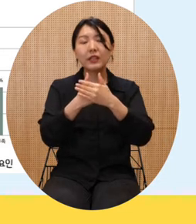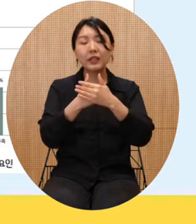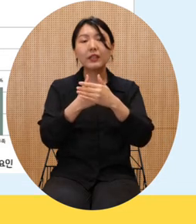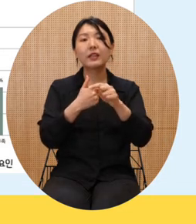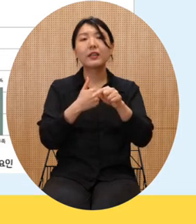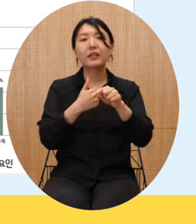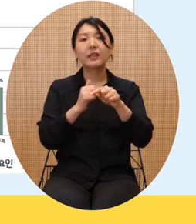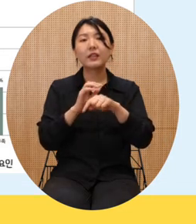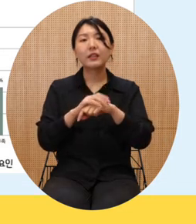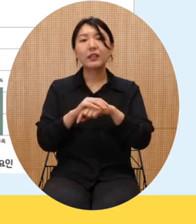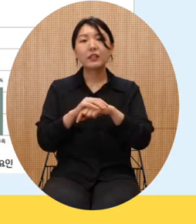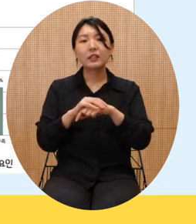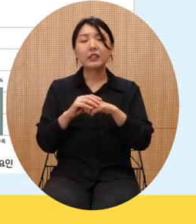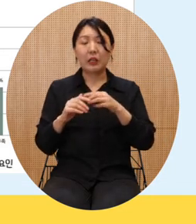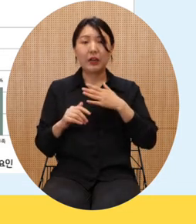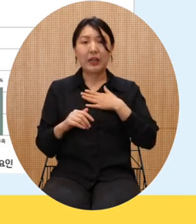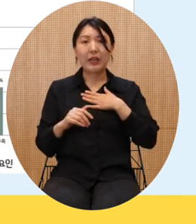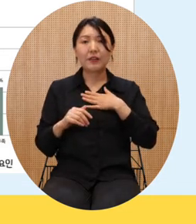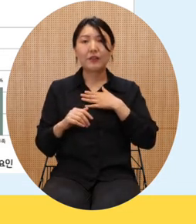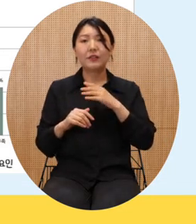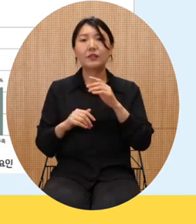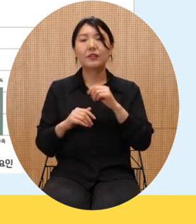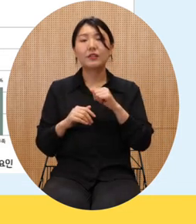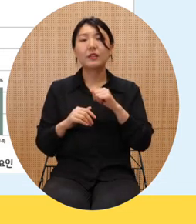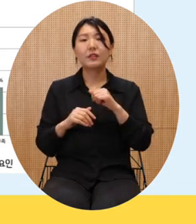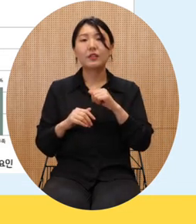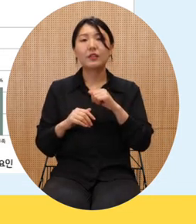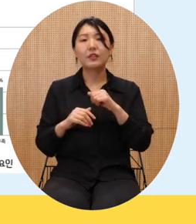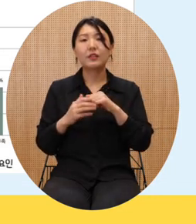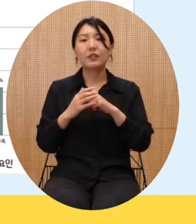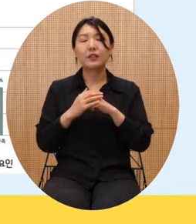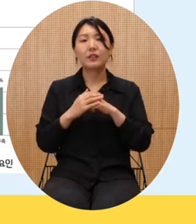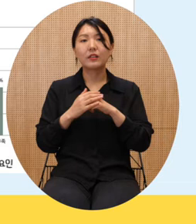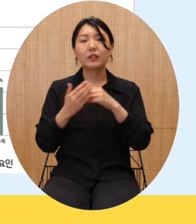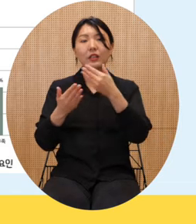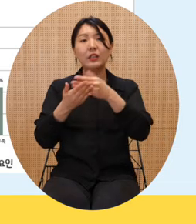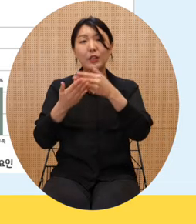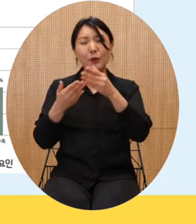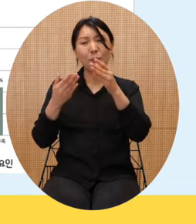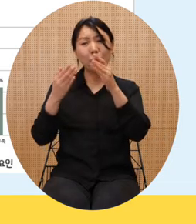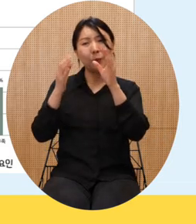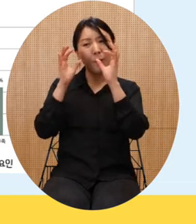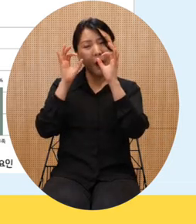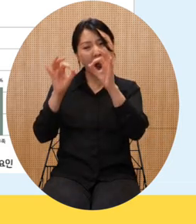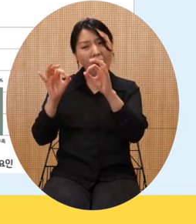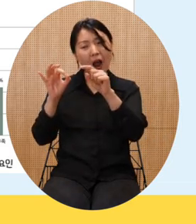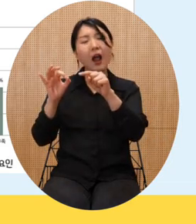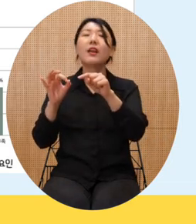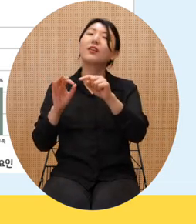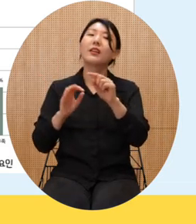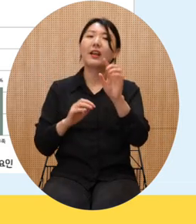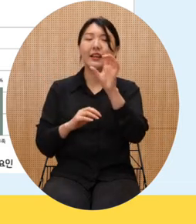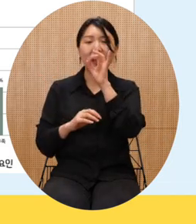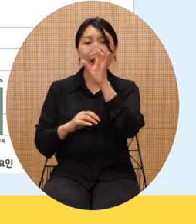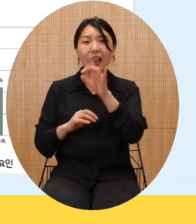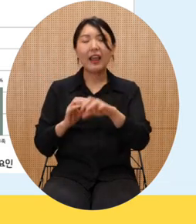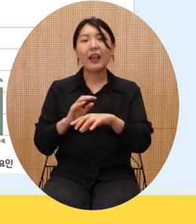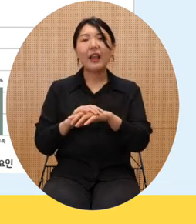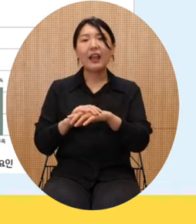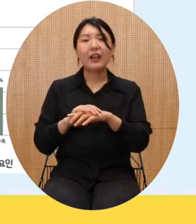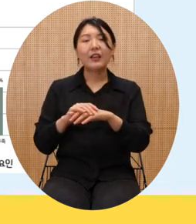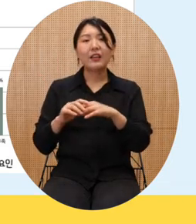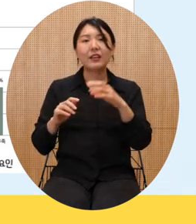환경, 이 주거비 지원을 받는 가구의 주거 환경에 관해서는 우리가 어떤 한 그림으로